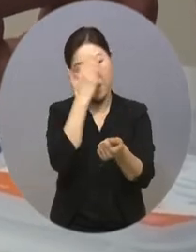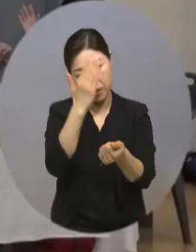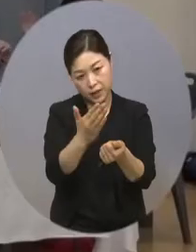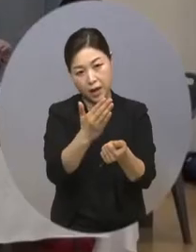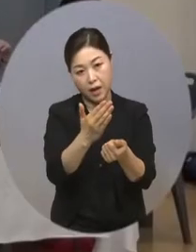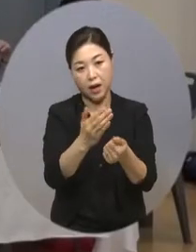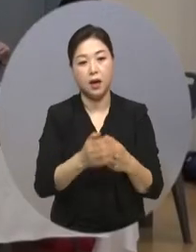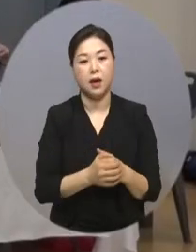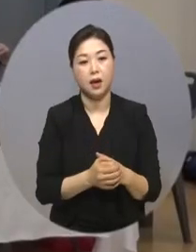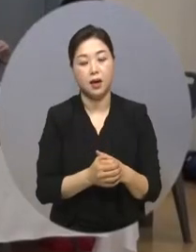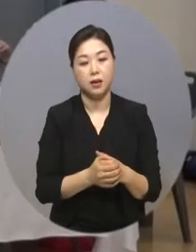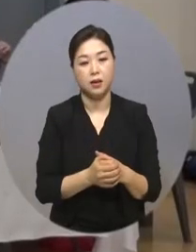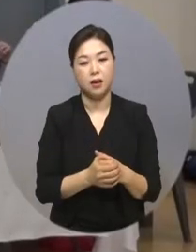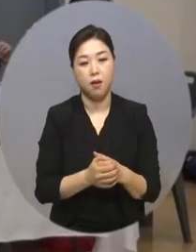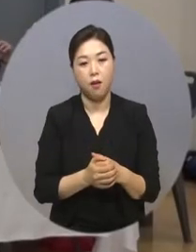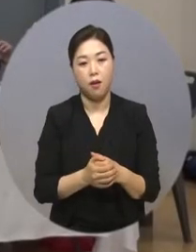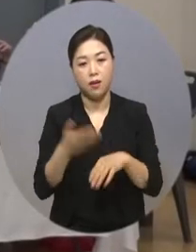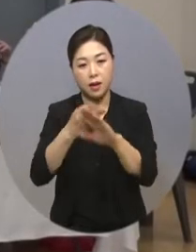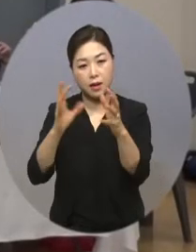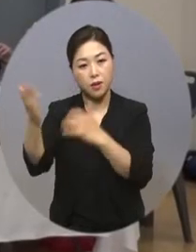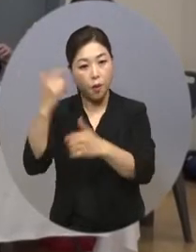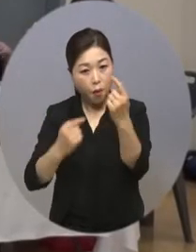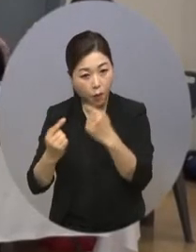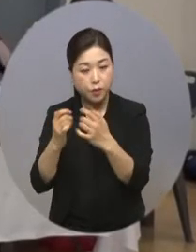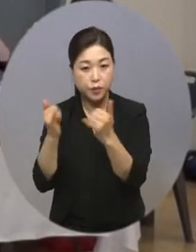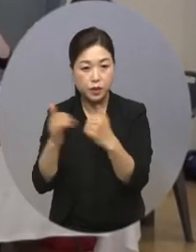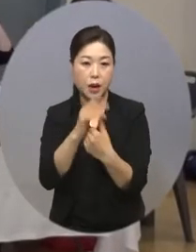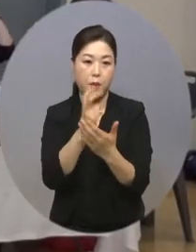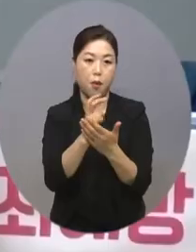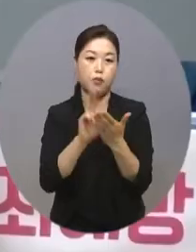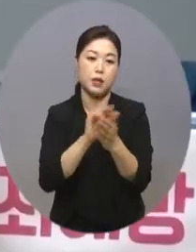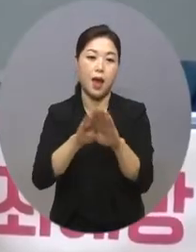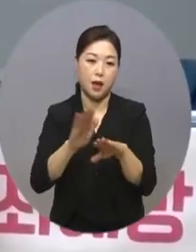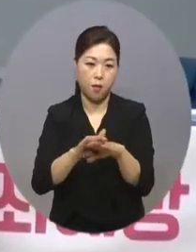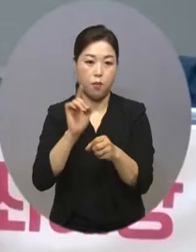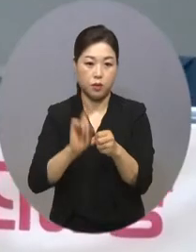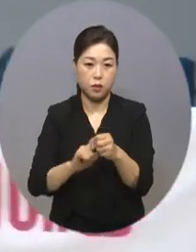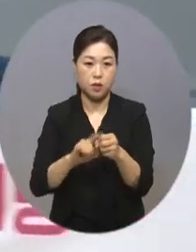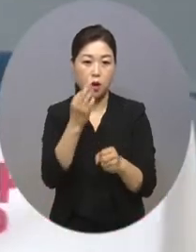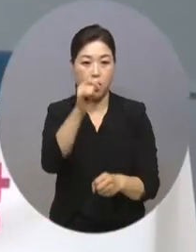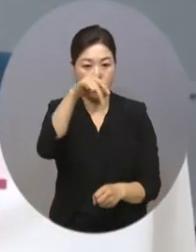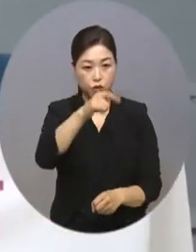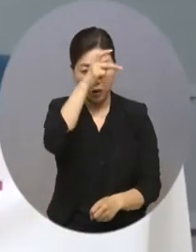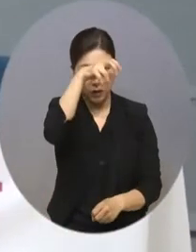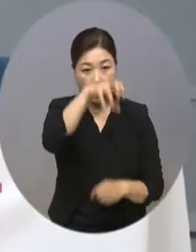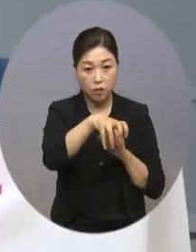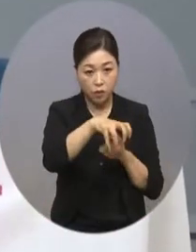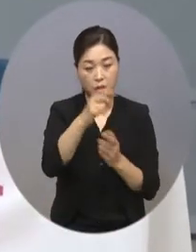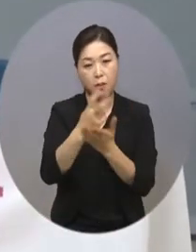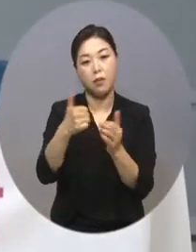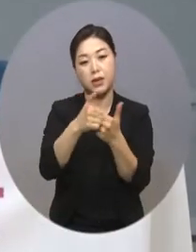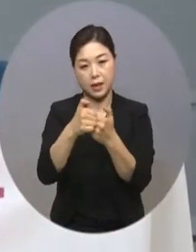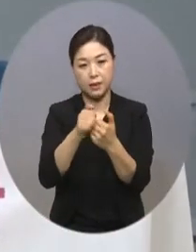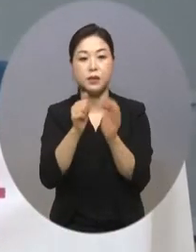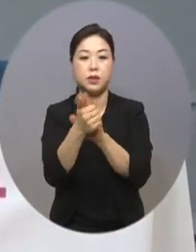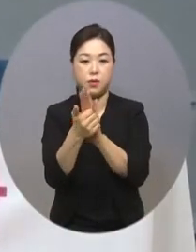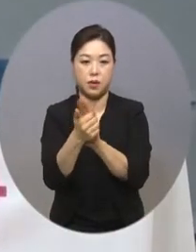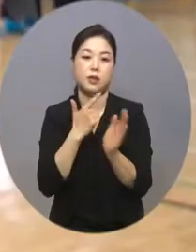제공하고 거주 외국인들의 법적인 애로를 해소하기 위해 완주경찰서에서 법률 상담을